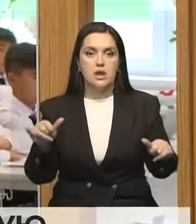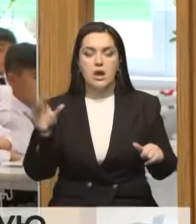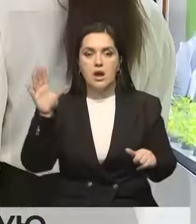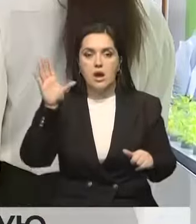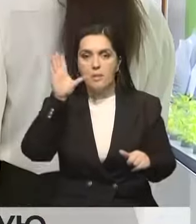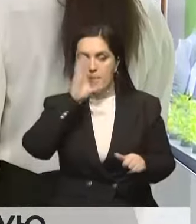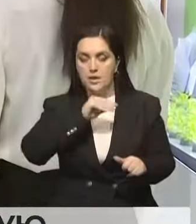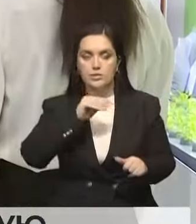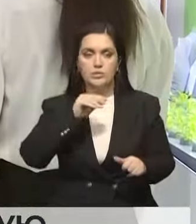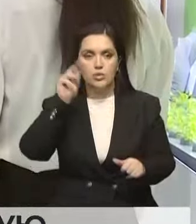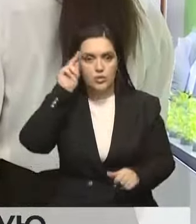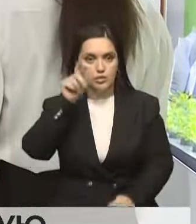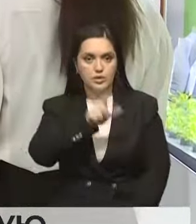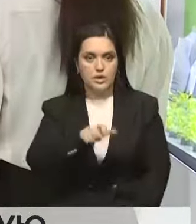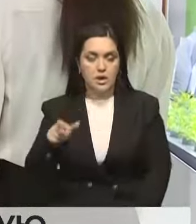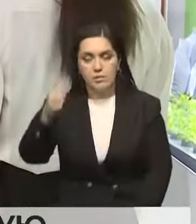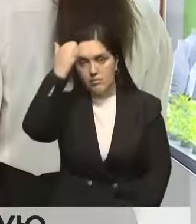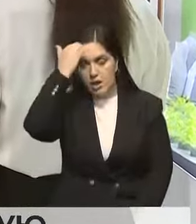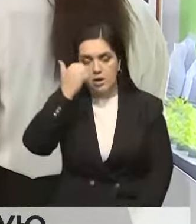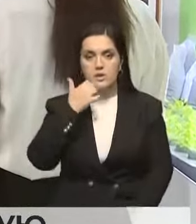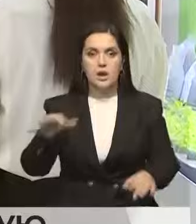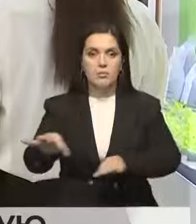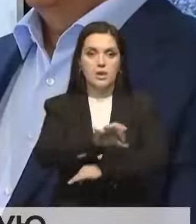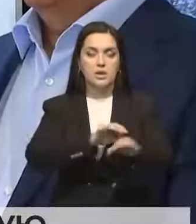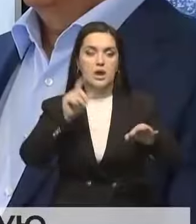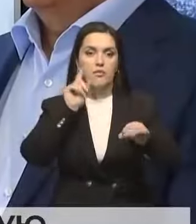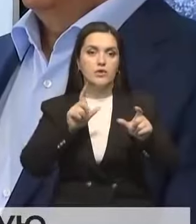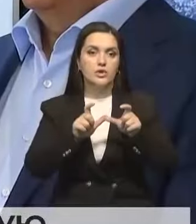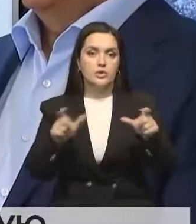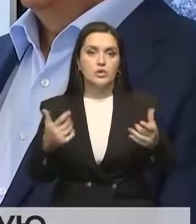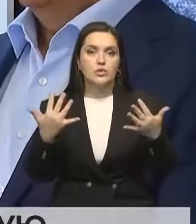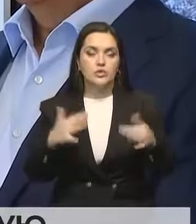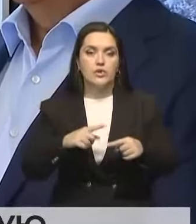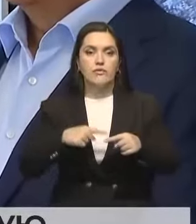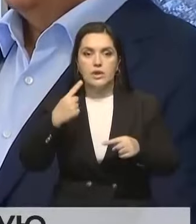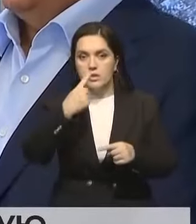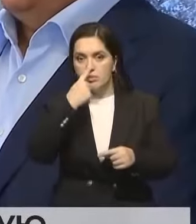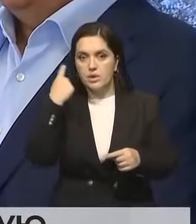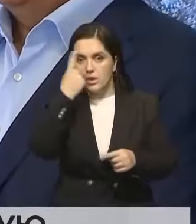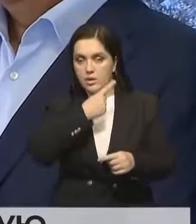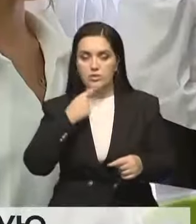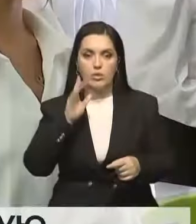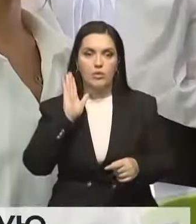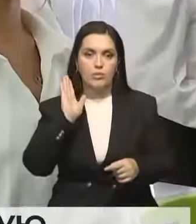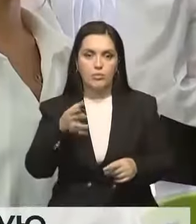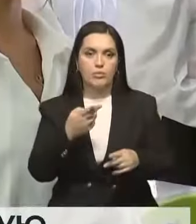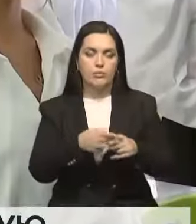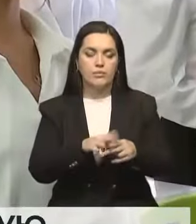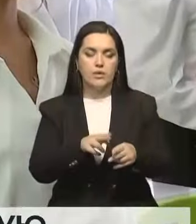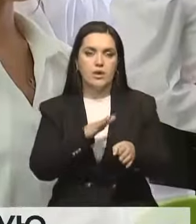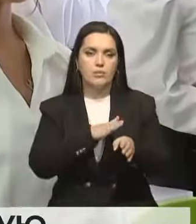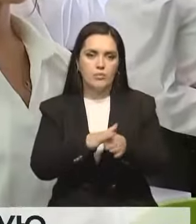учащихся. К слову, благодаря проекту «Комфортная школа» в регионе уже в следующем году полностью решат проблему аварийных школ.